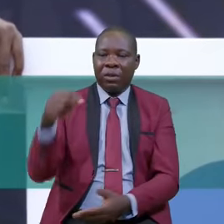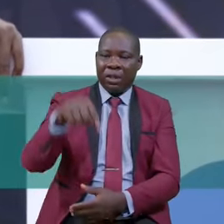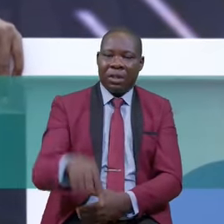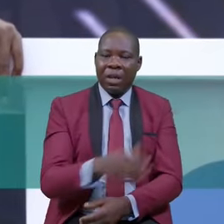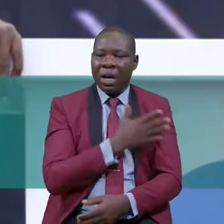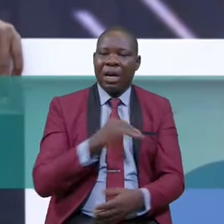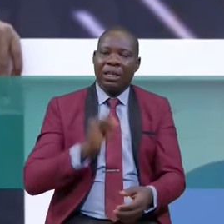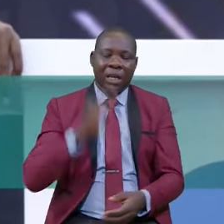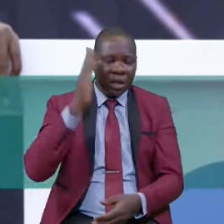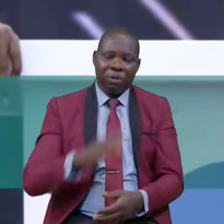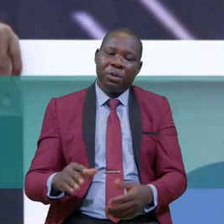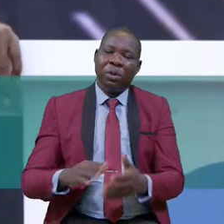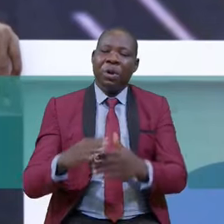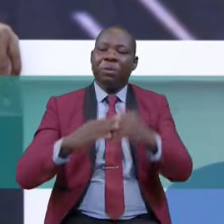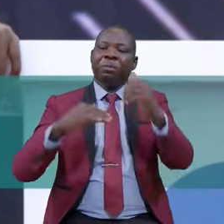c'est